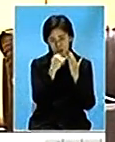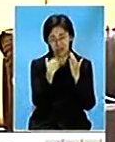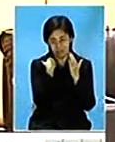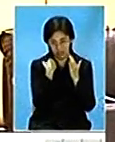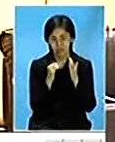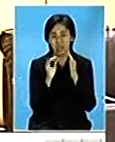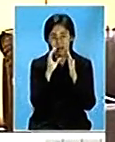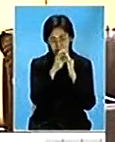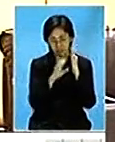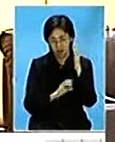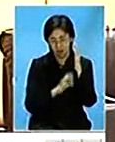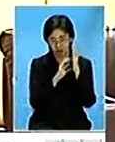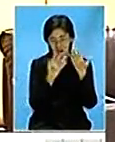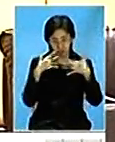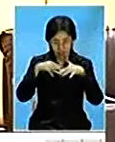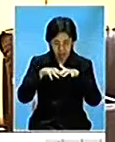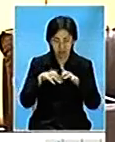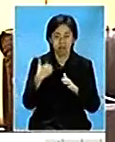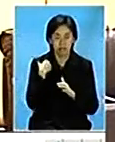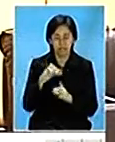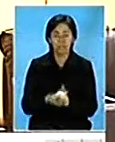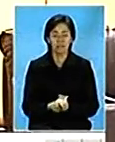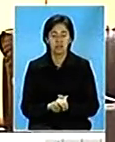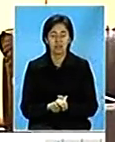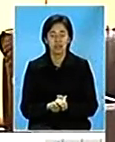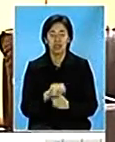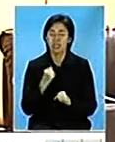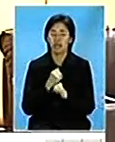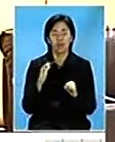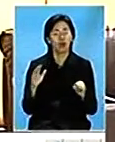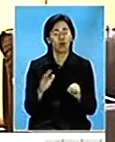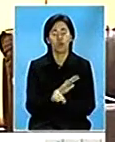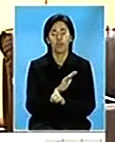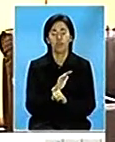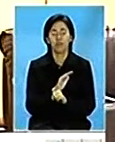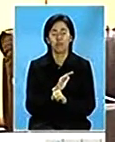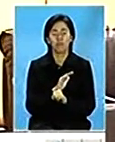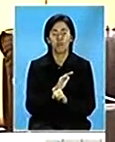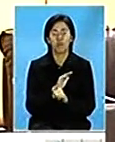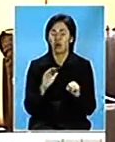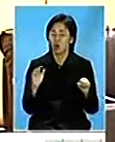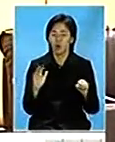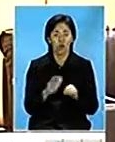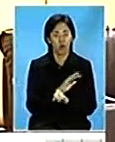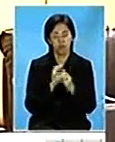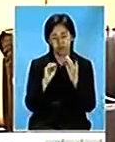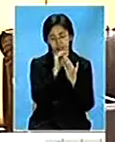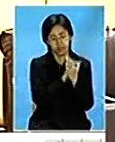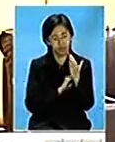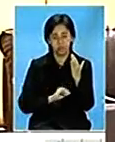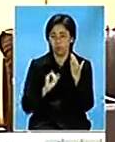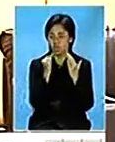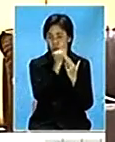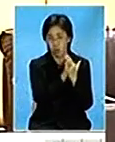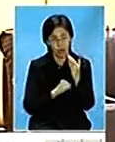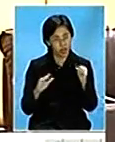าคได้ครบถ้วนทุกต่อเชื่อมโยงกันทุกจังหวัดทุกภาคแล้วนะ